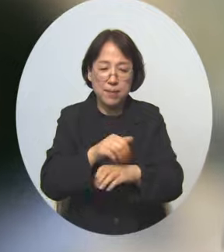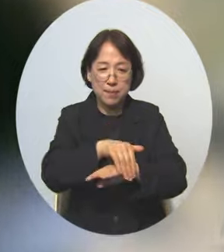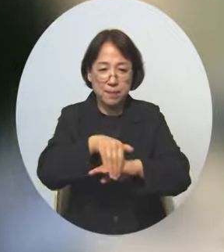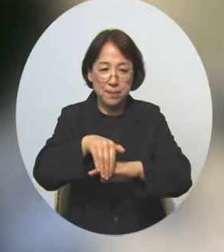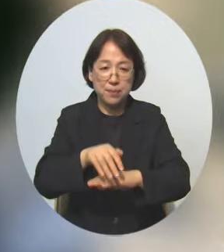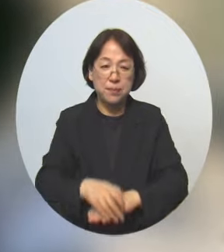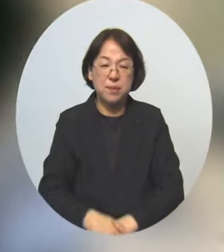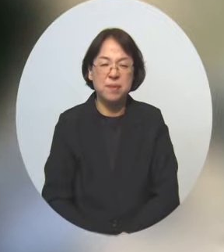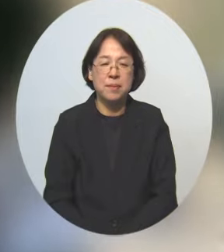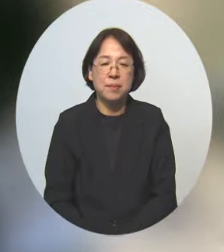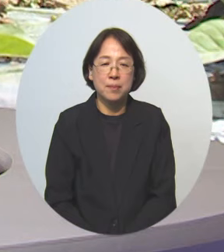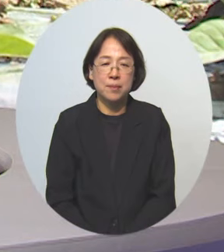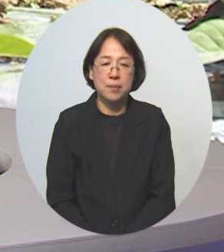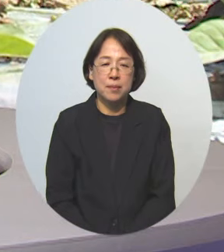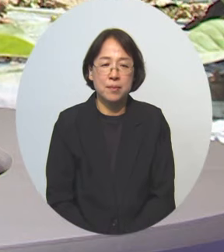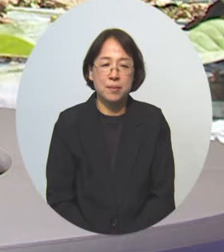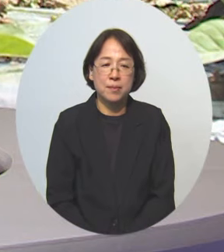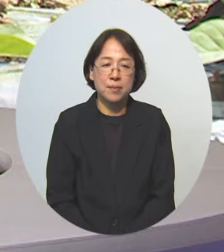박지선입니다.